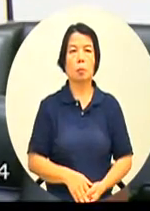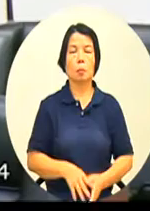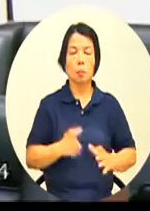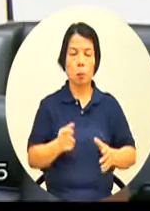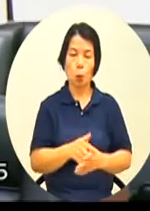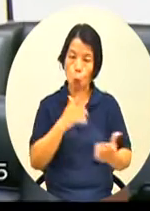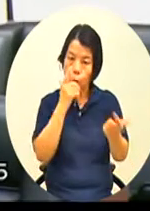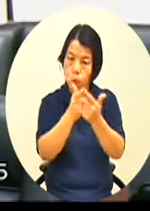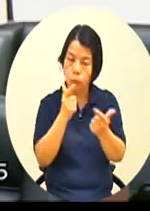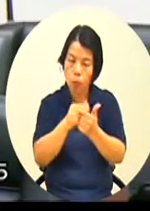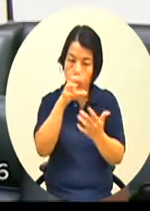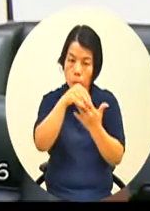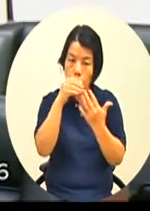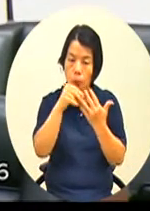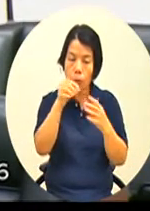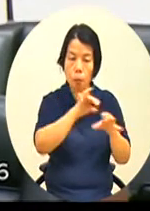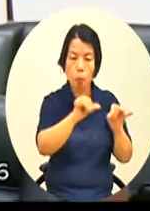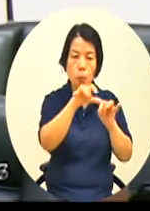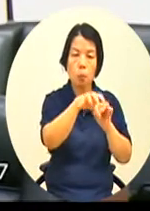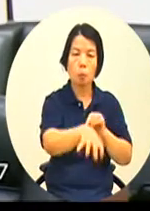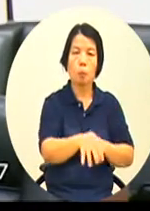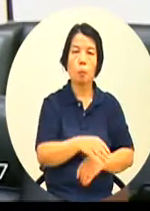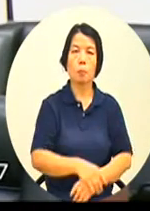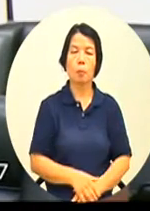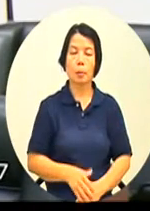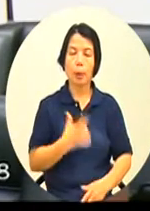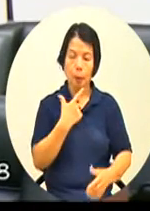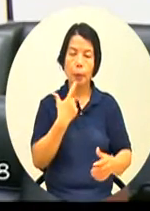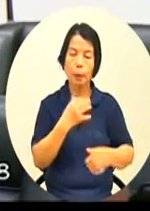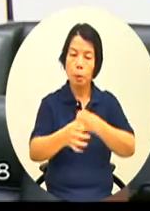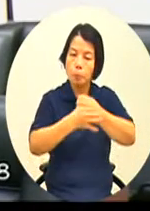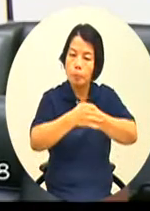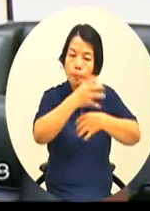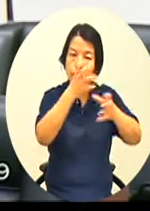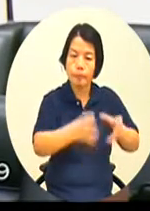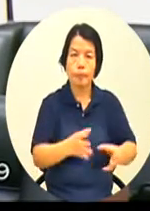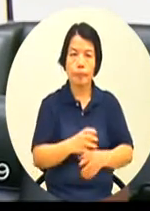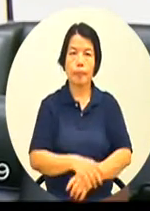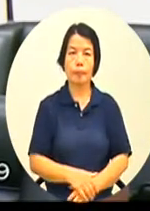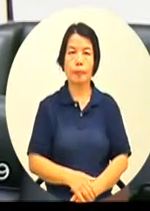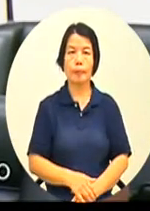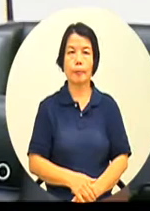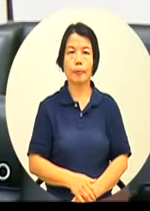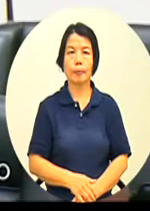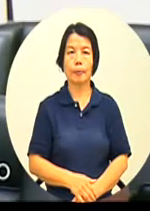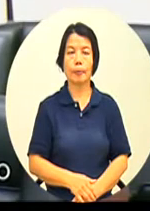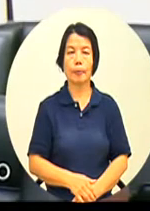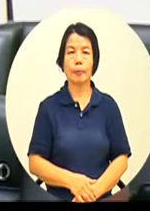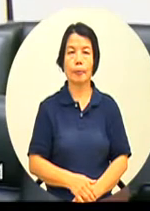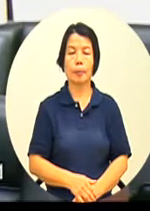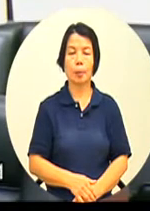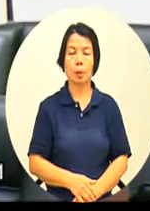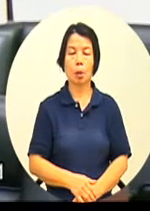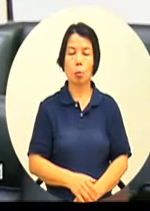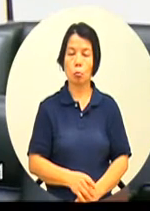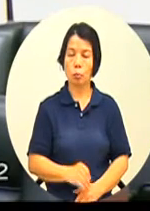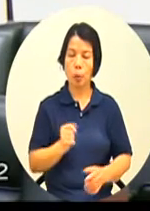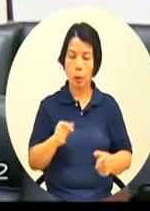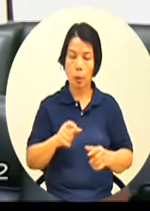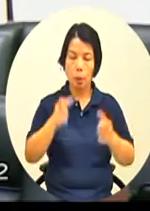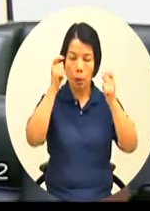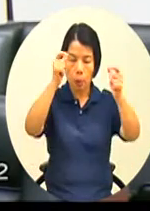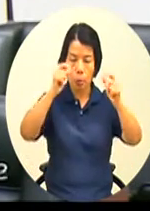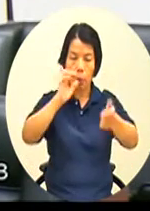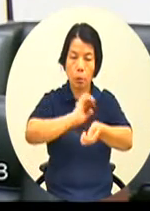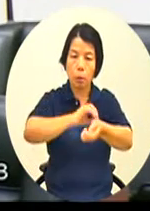当的区域可以找出这些可以试办的地方，那也可以找各个，不止高雄医学院，我想各个